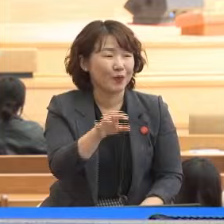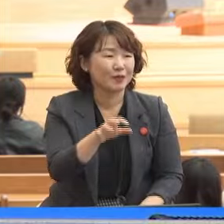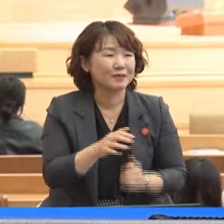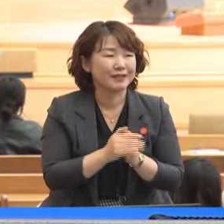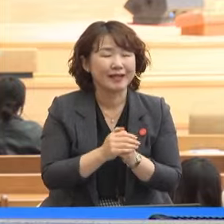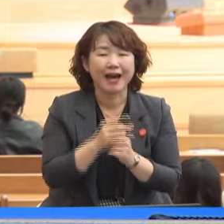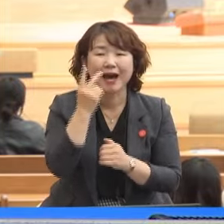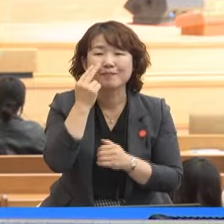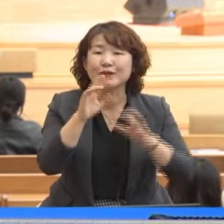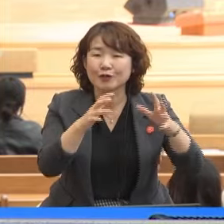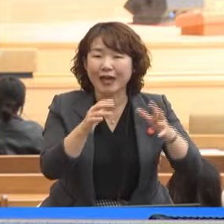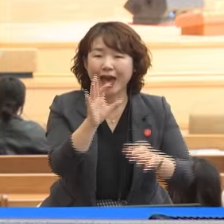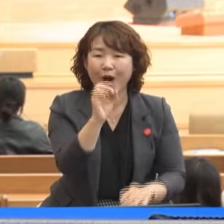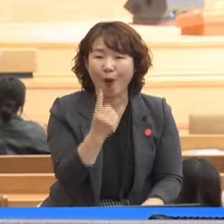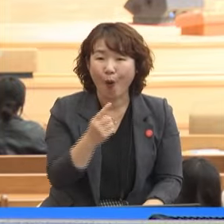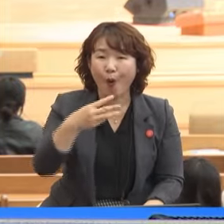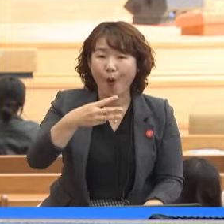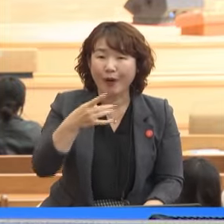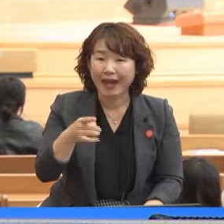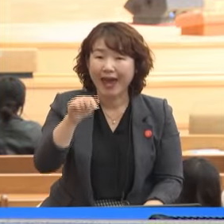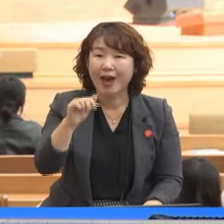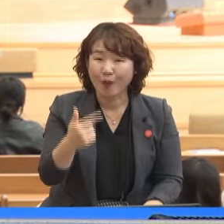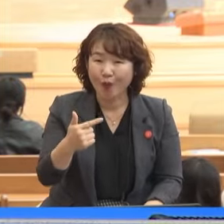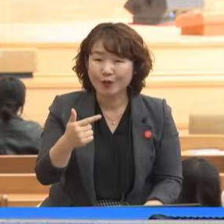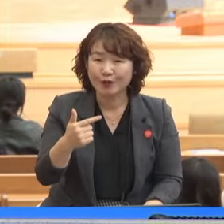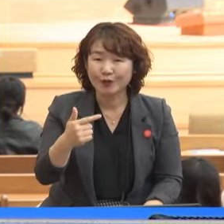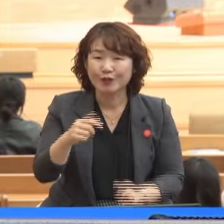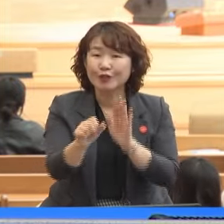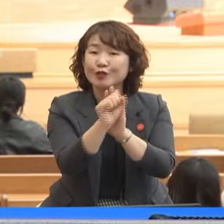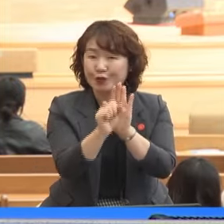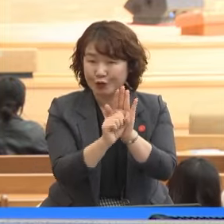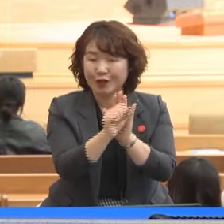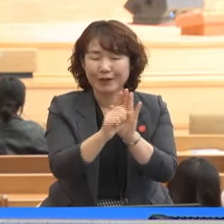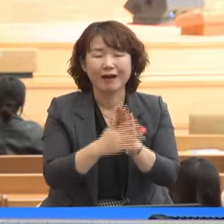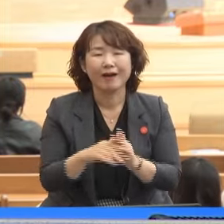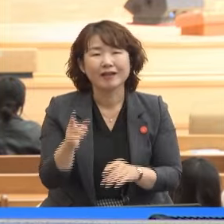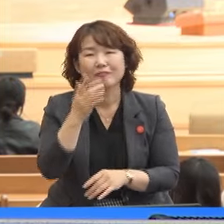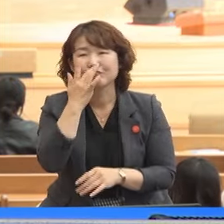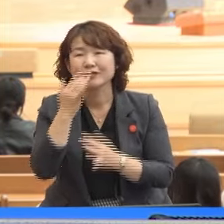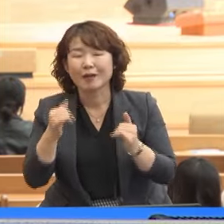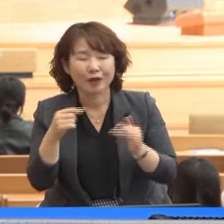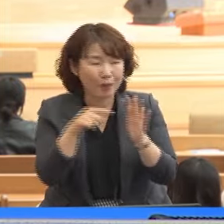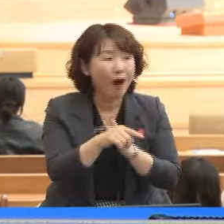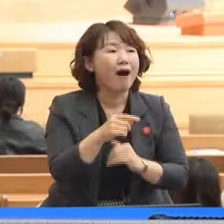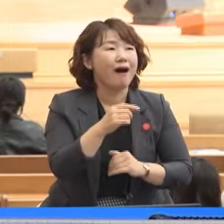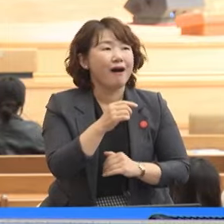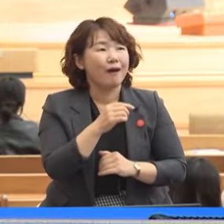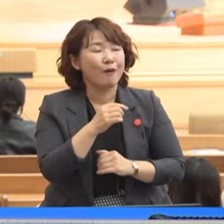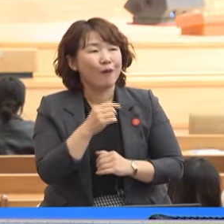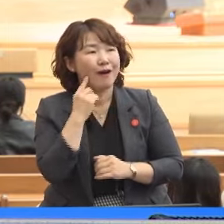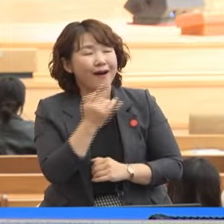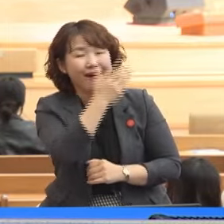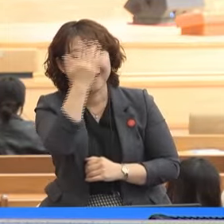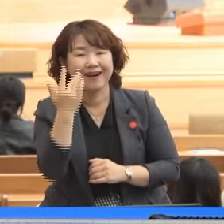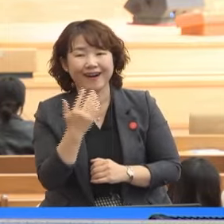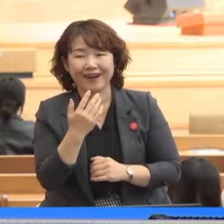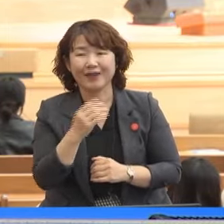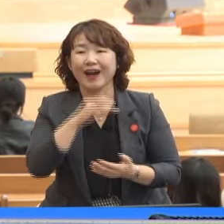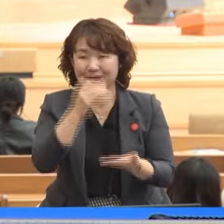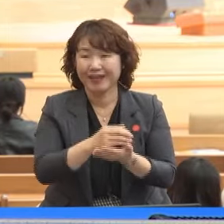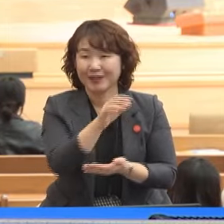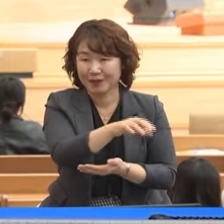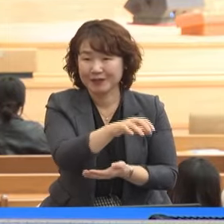그냥 뭐 정말 무덤덤한 사람도 와 이런 곳이에요. 너무 아름답거든요. 차를